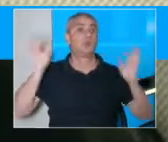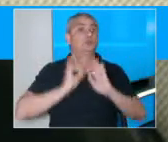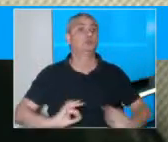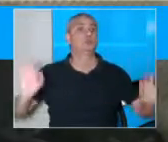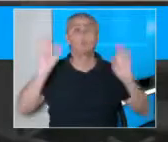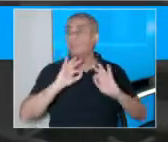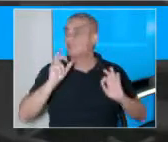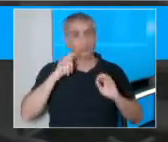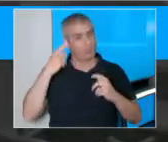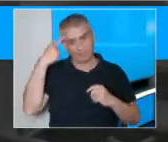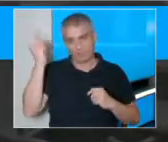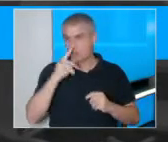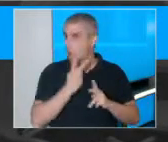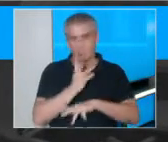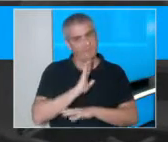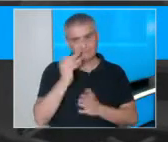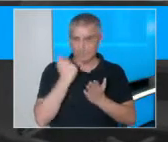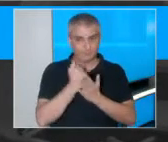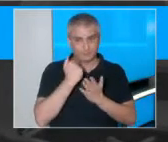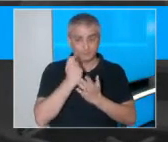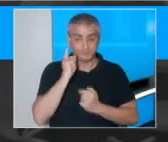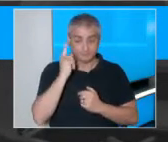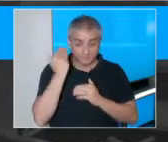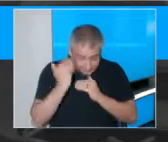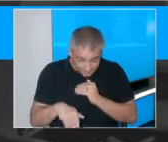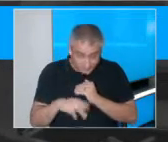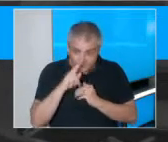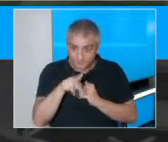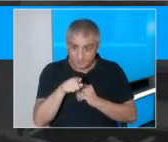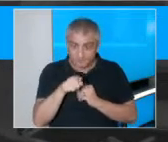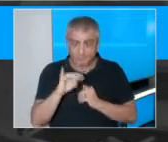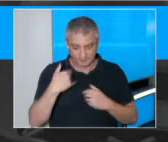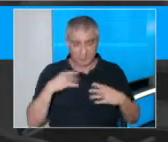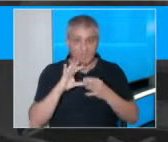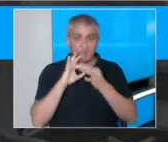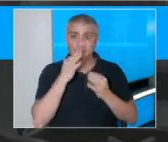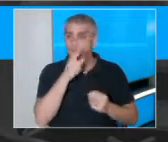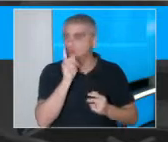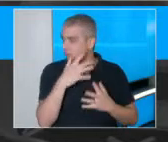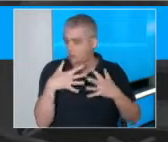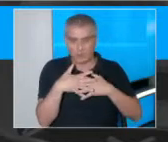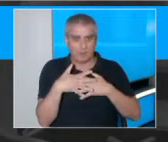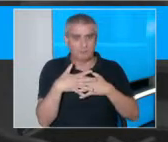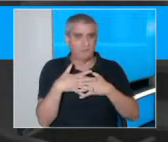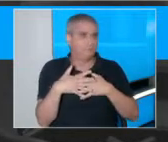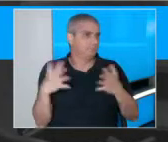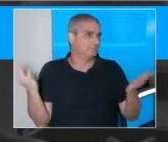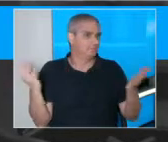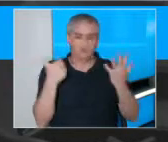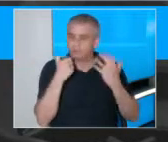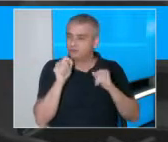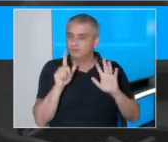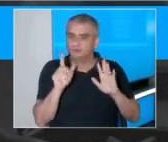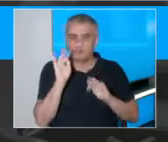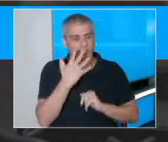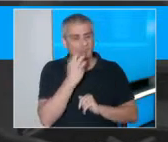דבר אידיאולוגי של המשותפת לא יעבור ולא עבר, אבל בסוף, כשאתה מסתכל, וזה אני כן מתחבר לשאלה שלך, יש פה קואליציה בסך הכל של